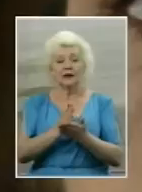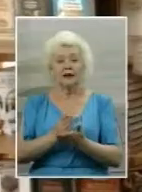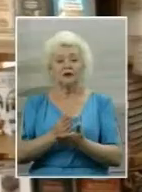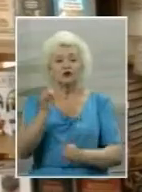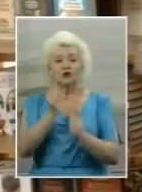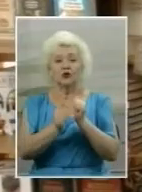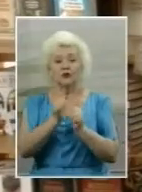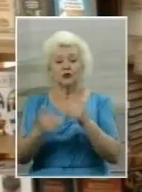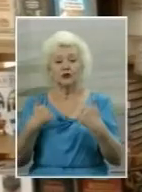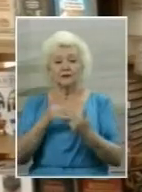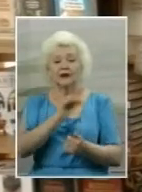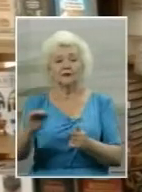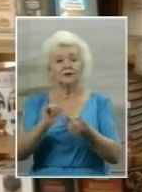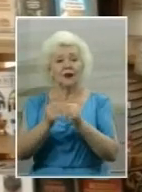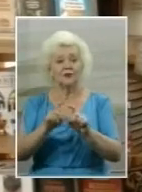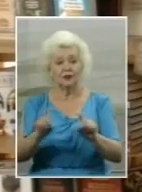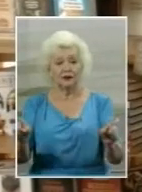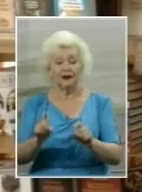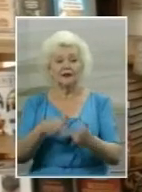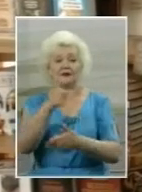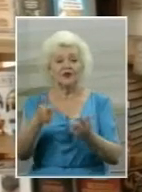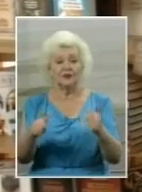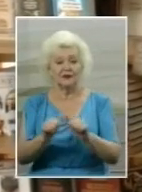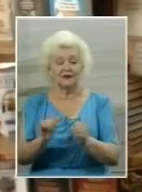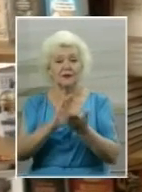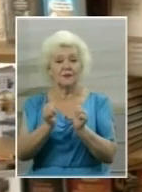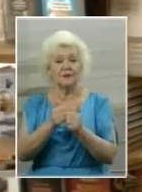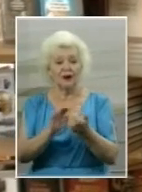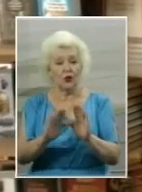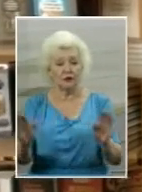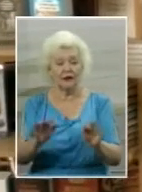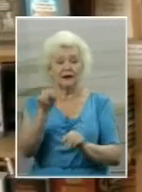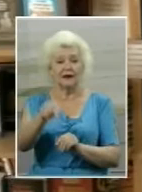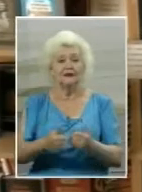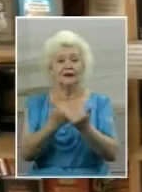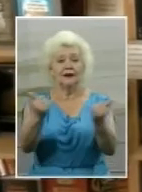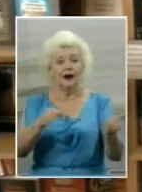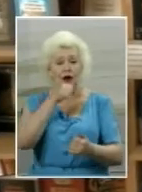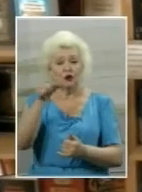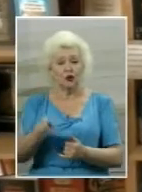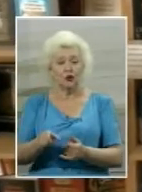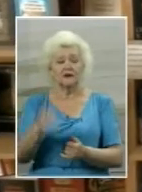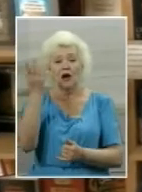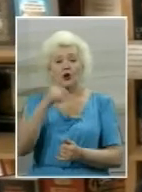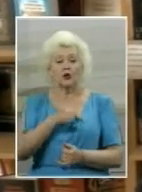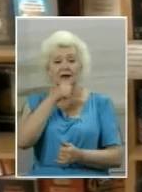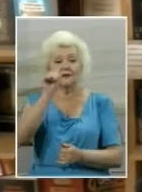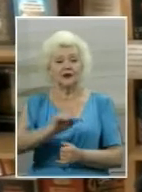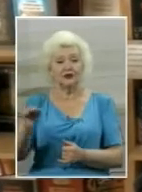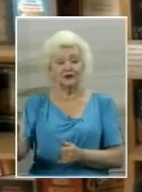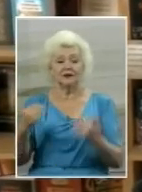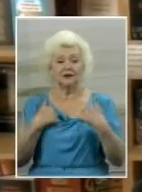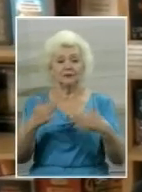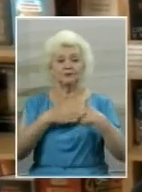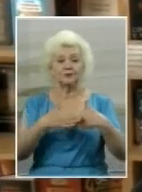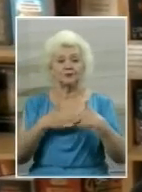майже в кожній нашій дитячій бібліотеці і в міських бібліотеках для дорослих. Це коли старші діти, наші